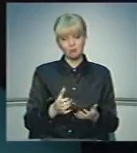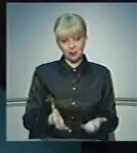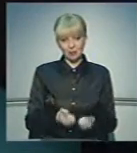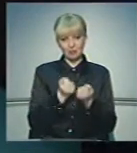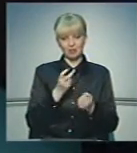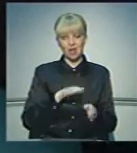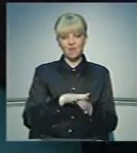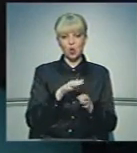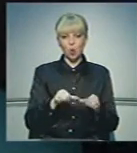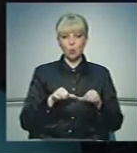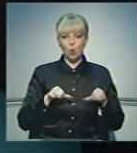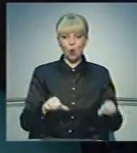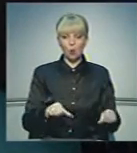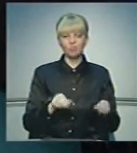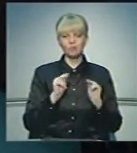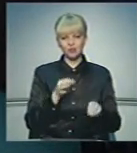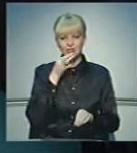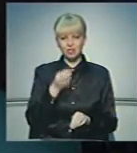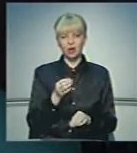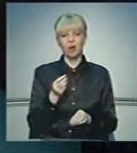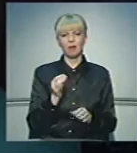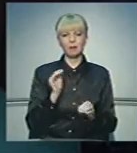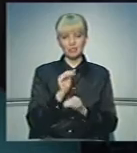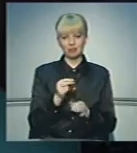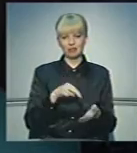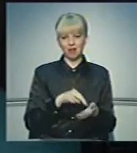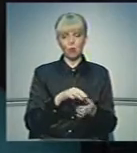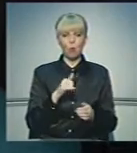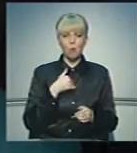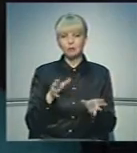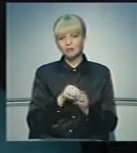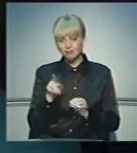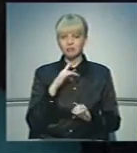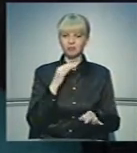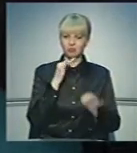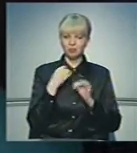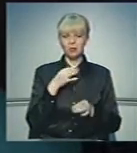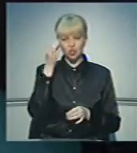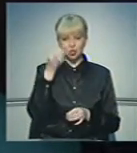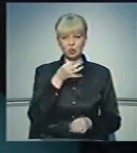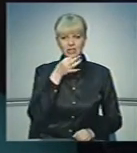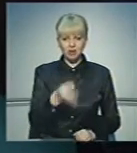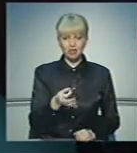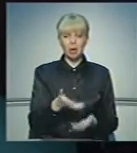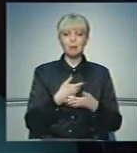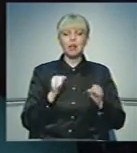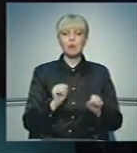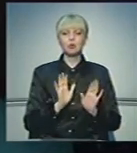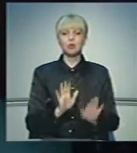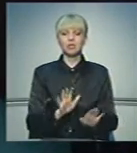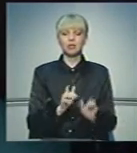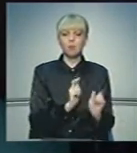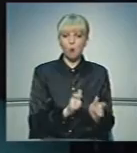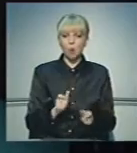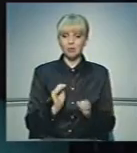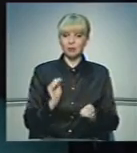на виконкомі, відверто скажучи, підняття тарифів. Але в мене з ним була розмова, і ми чітко сказали, ми можемо тільки погодитись